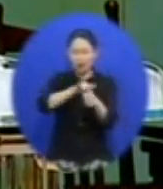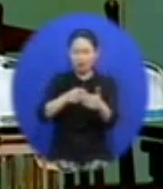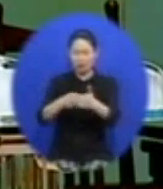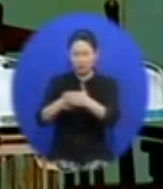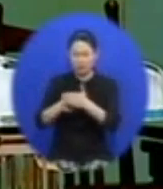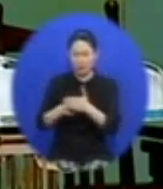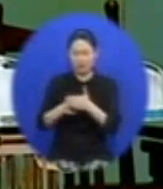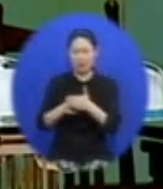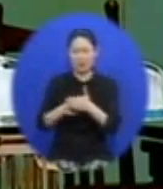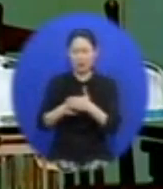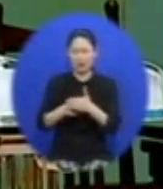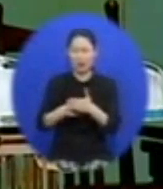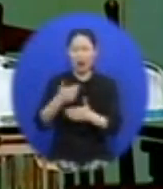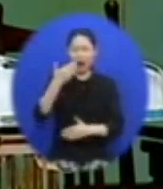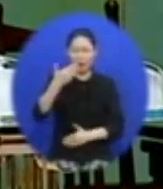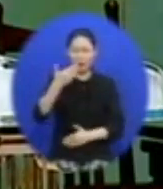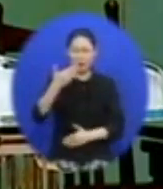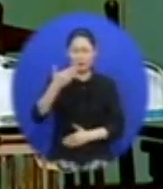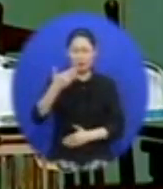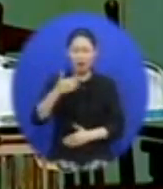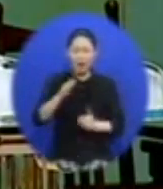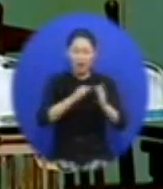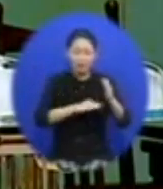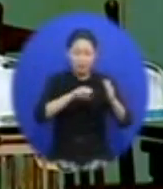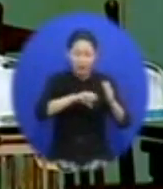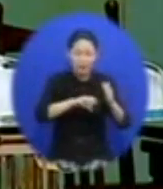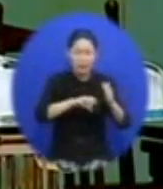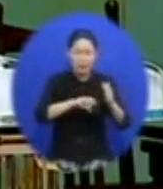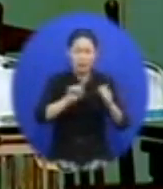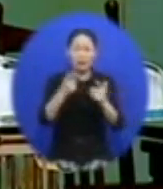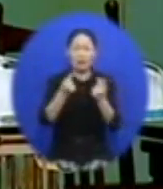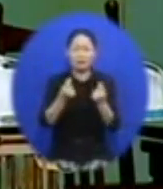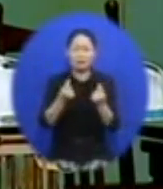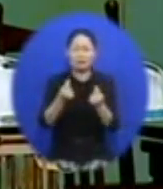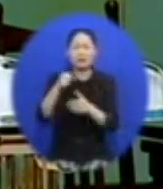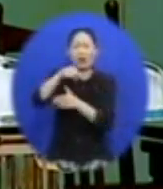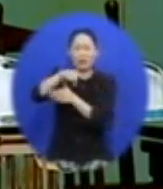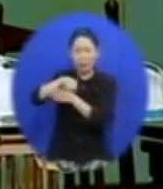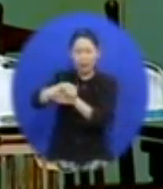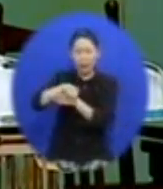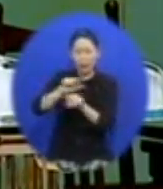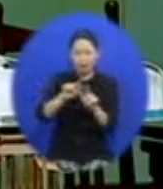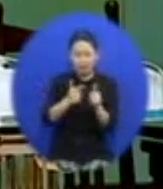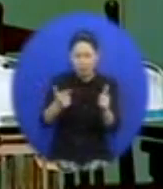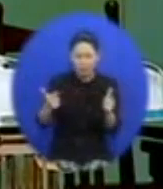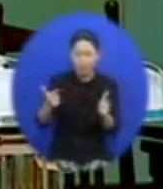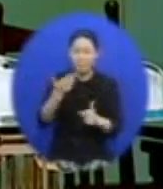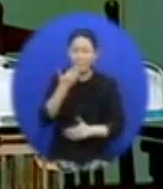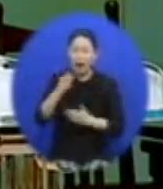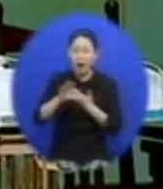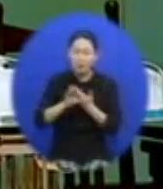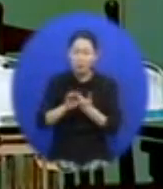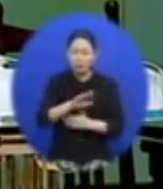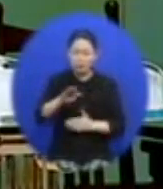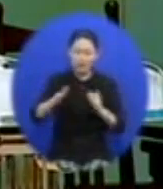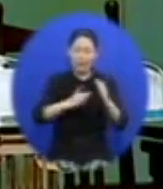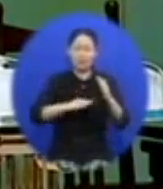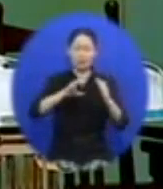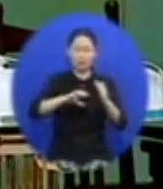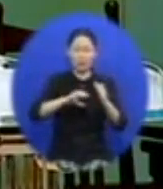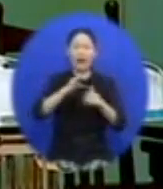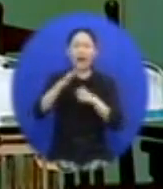절제 가정 안에 가족들 안에 이런 열매들이 맺어 지면 아 우리 가정에